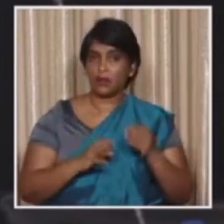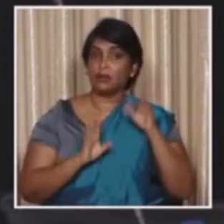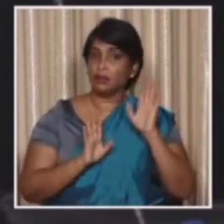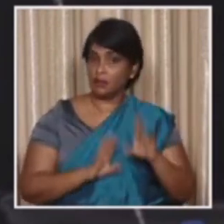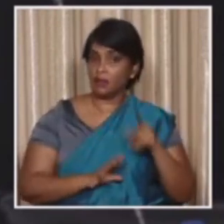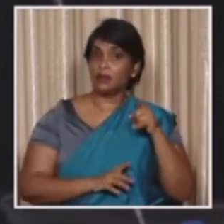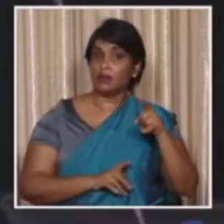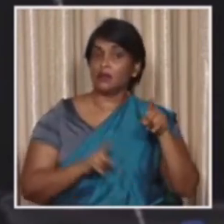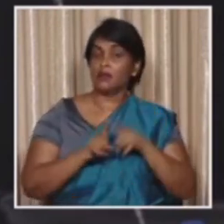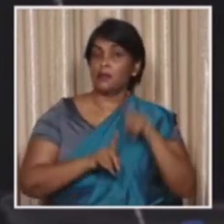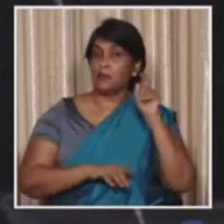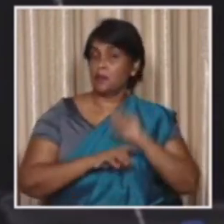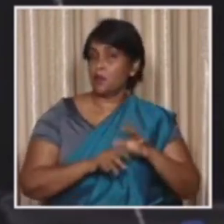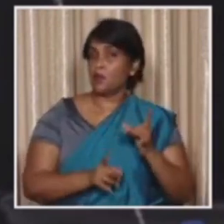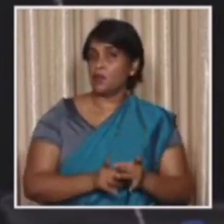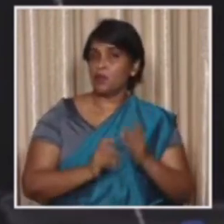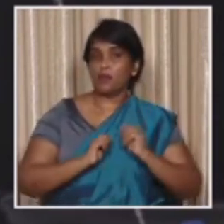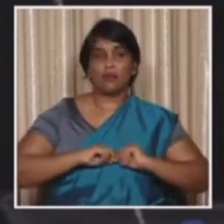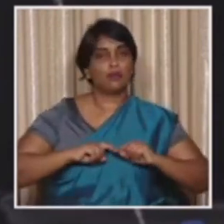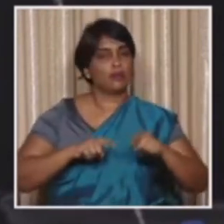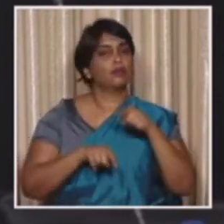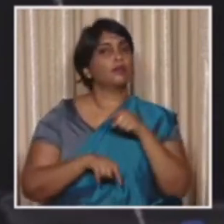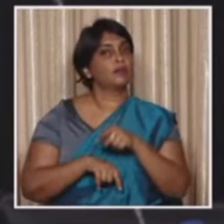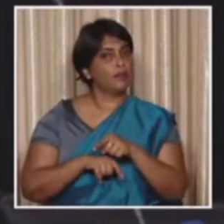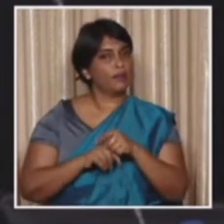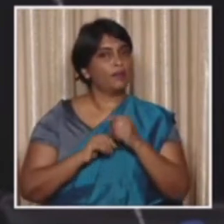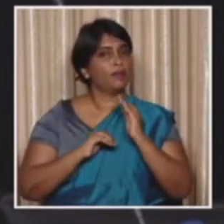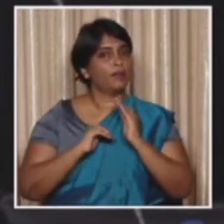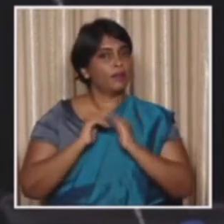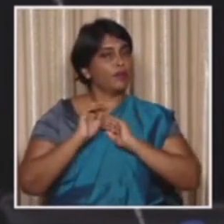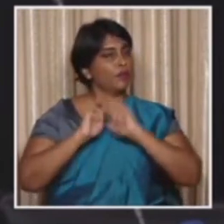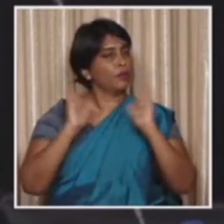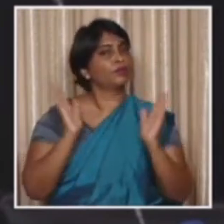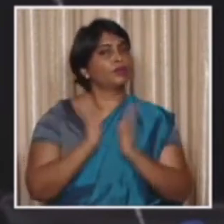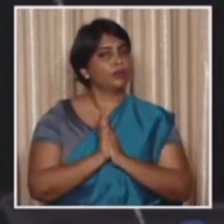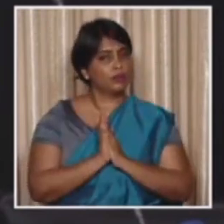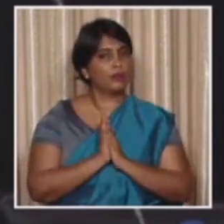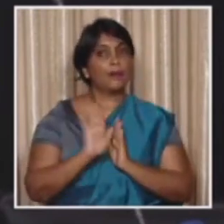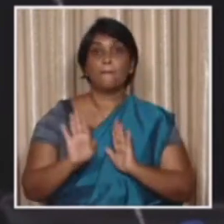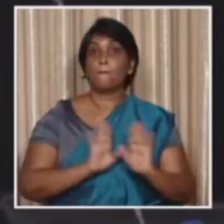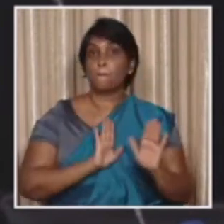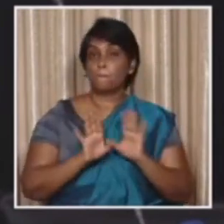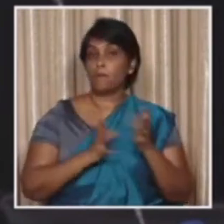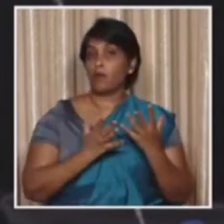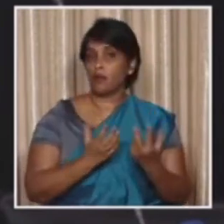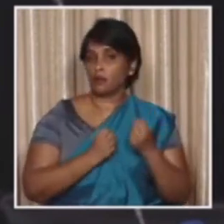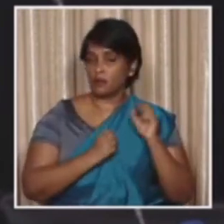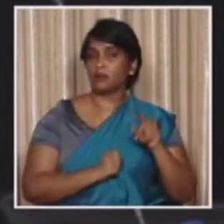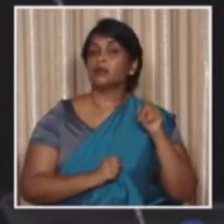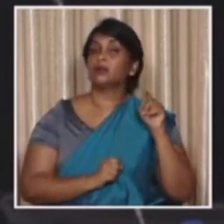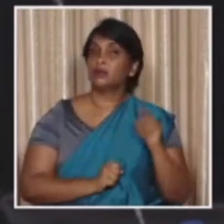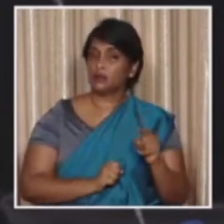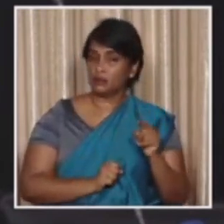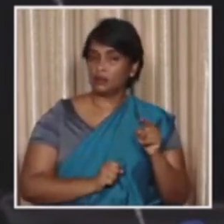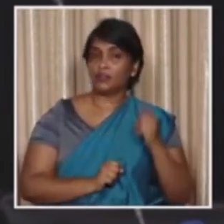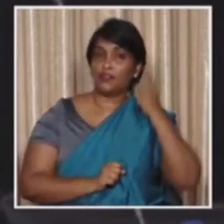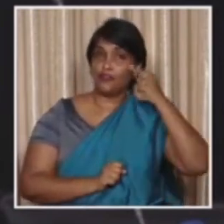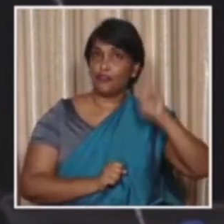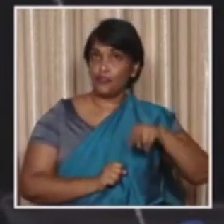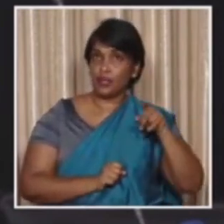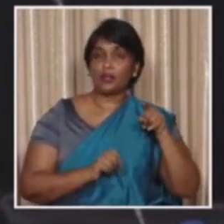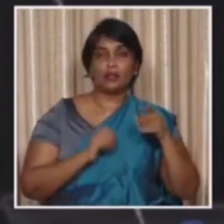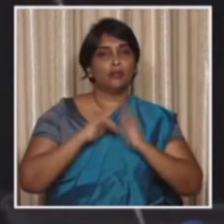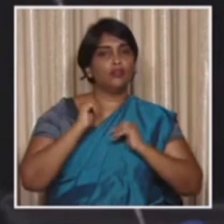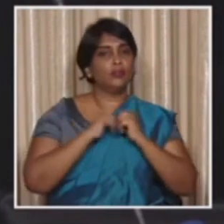ඒ නිසා ඒ සැලැස්මට අනුව ගමන යන නම් මේ හැම අංශයක්ම පාලනයට නතු කරගත යුතුයි කියලා තමුන්වහන්සලා විශ්වාස කරනවා.